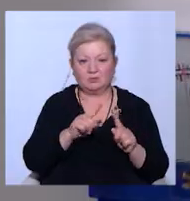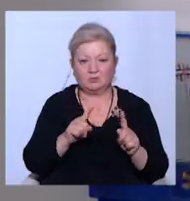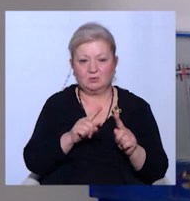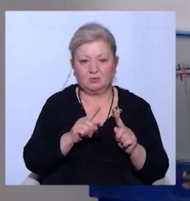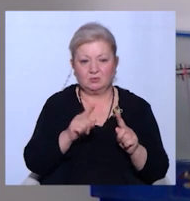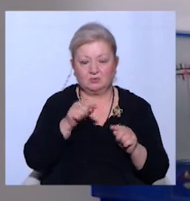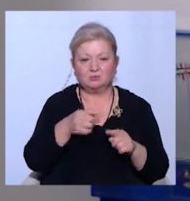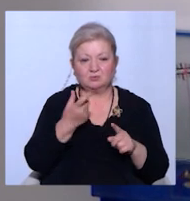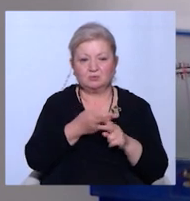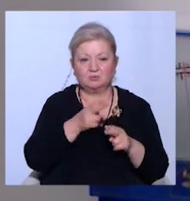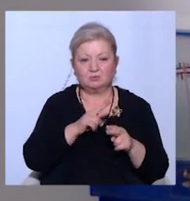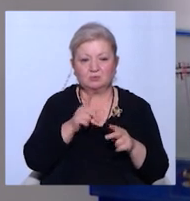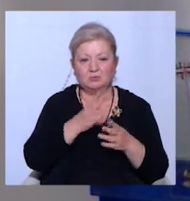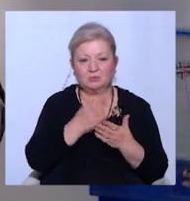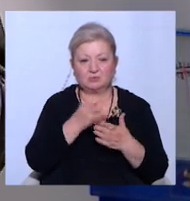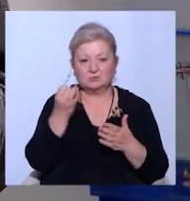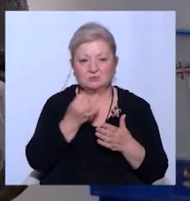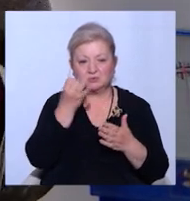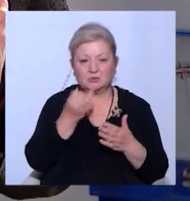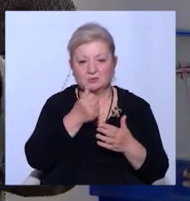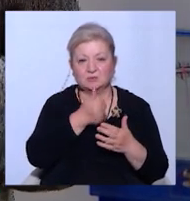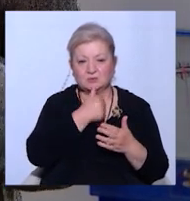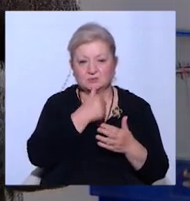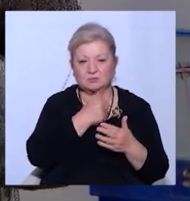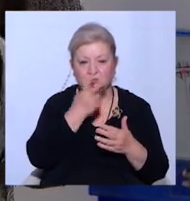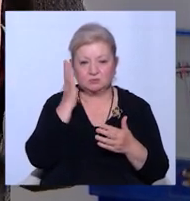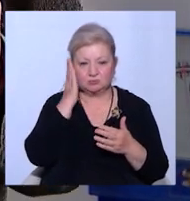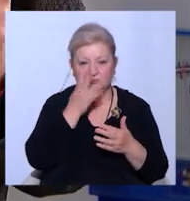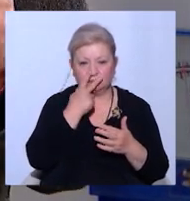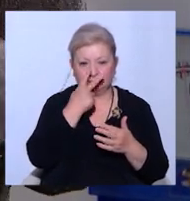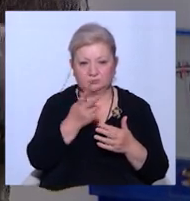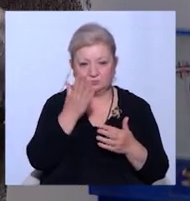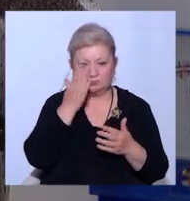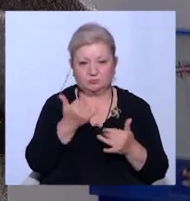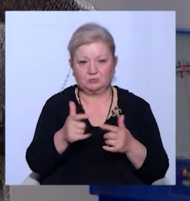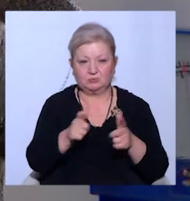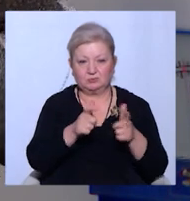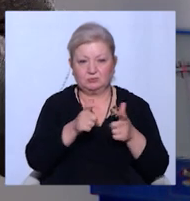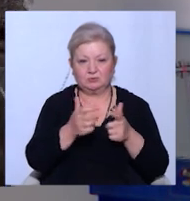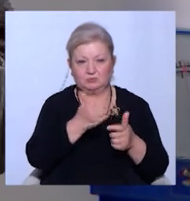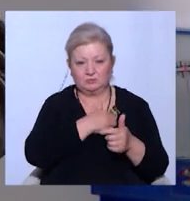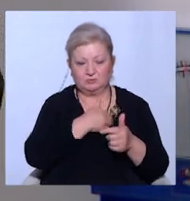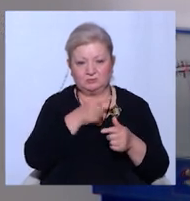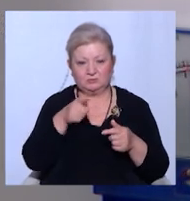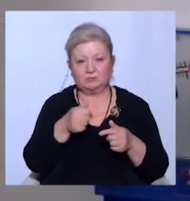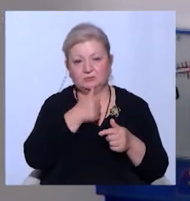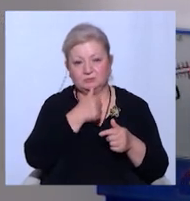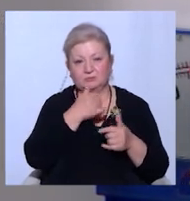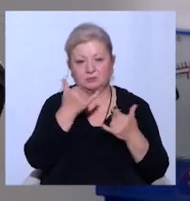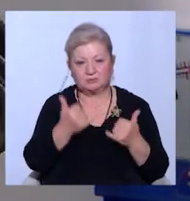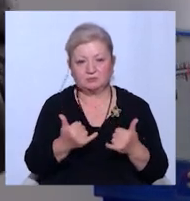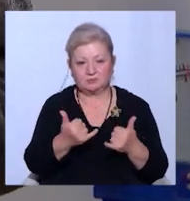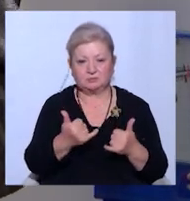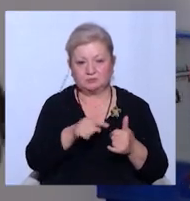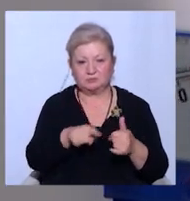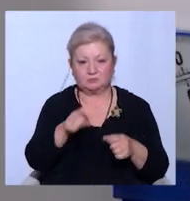ამ თემაზე? იმიტომ რომ რაღაცა საინტერესო ექსპერიმენტები გველოდება და მე მინდა მოგამზადოთ ამ ექსპერიმენტებისათვის,